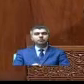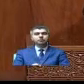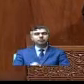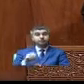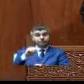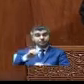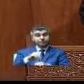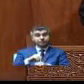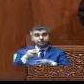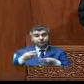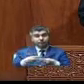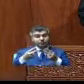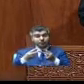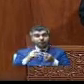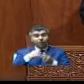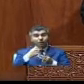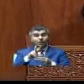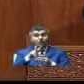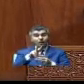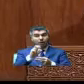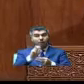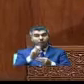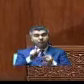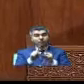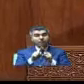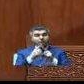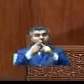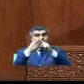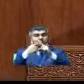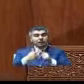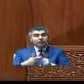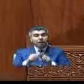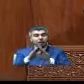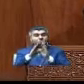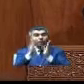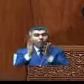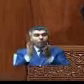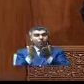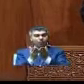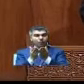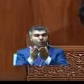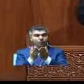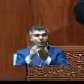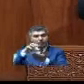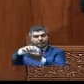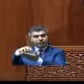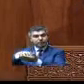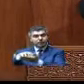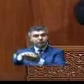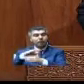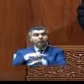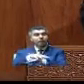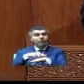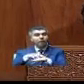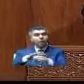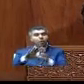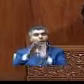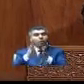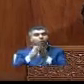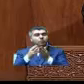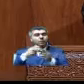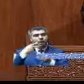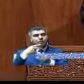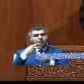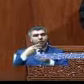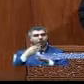من جهة ثانية يعرف الناتج الداخلي الخام نموا متباينا، بحيث ترتكز الثروات الوطنية في بعض الجهات،